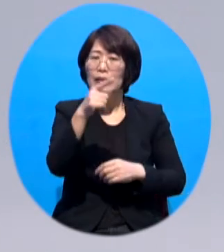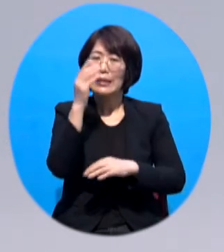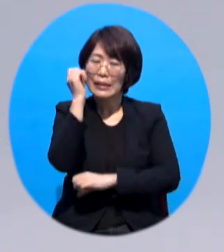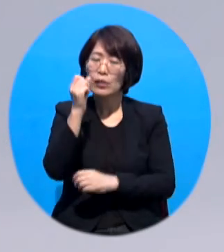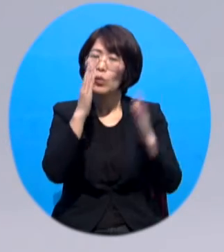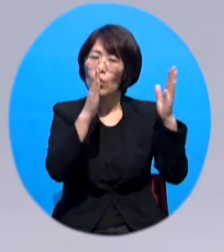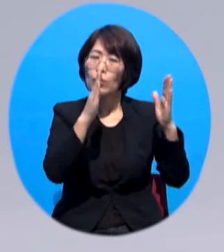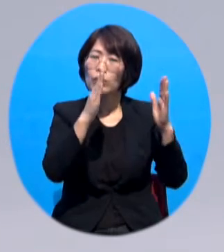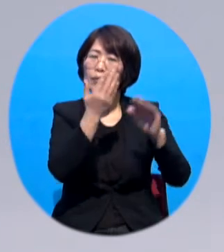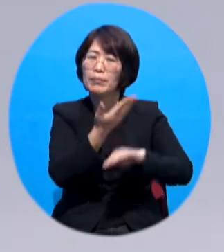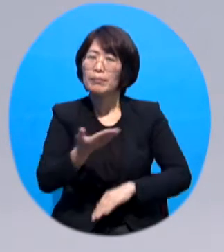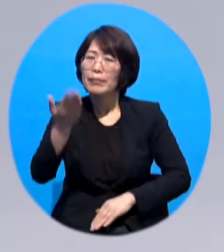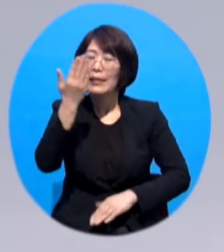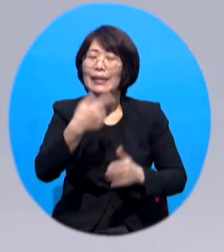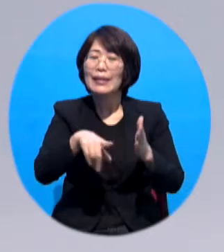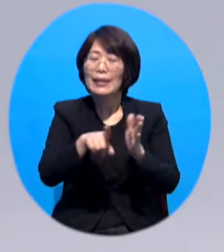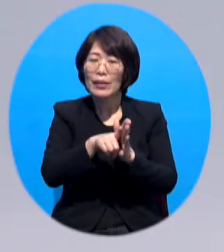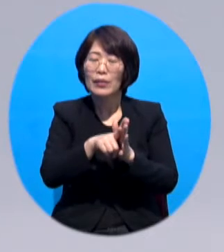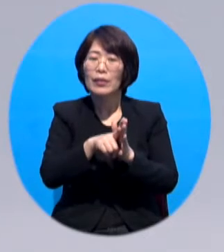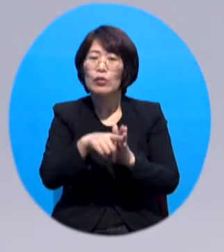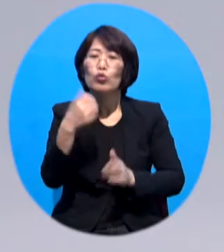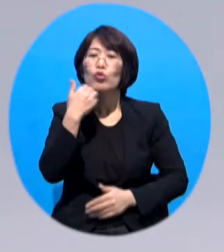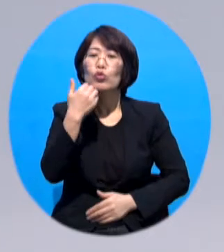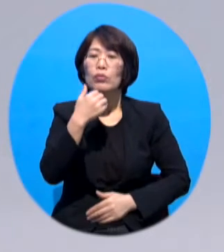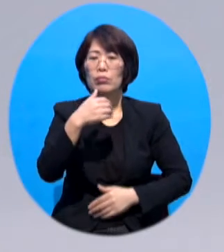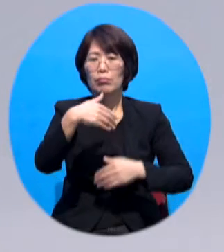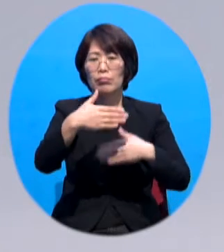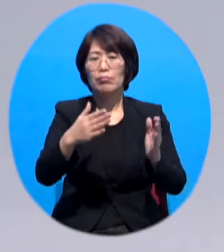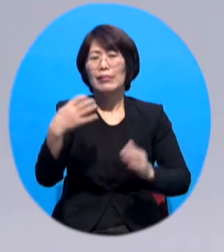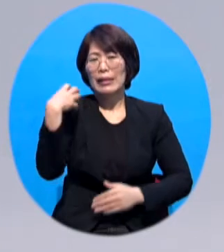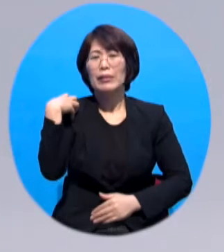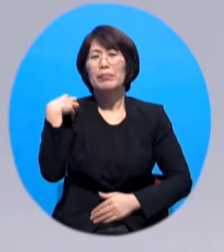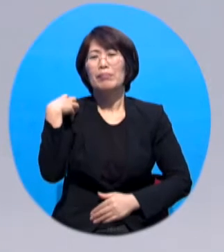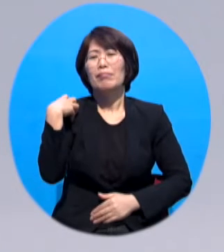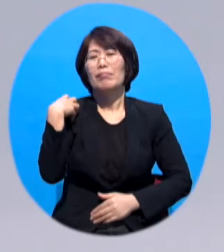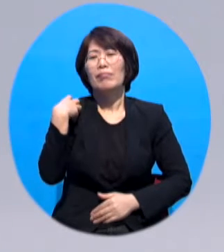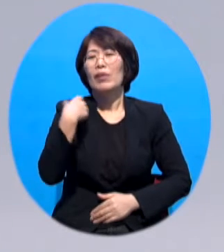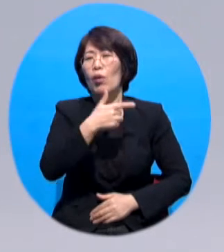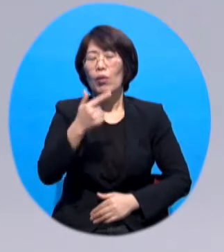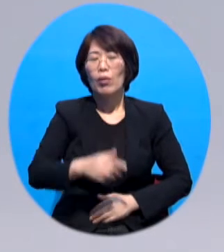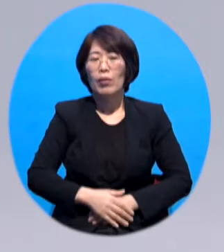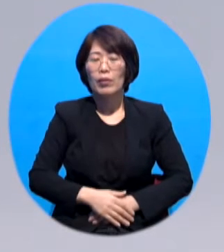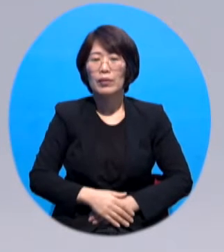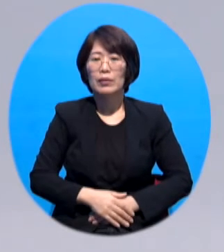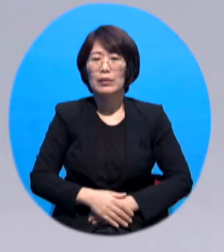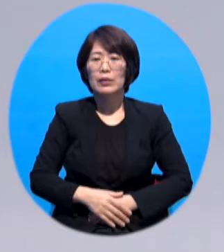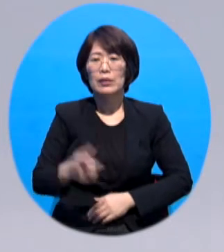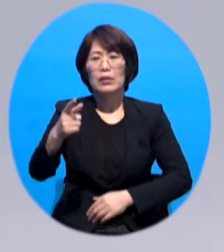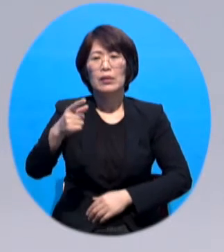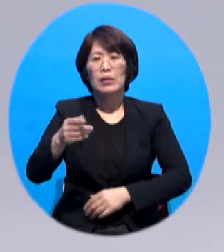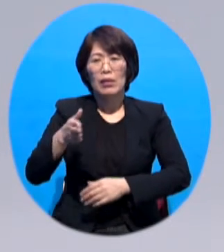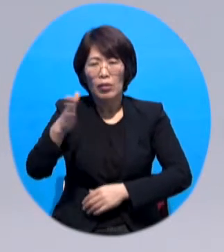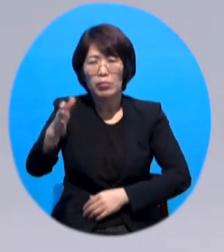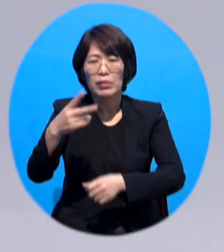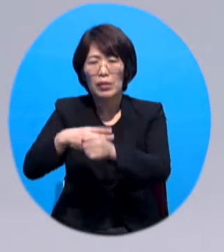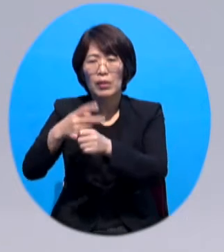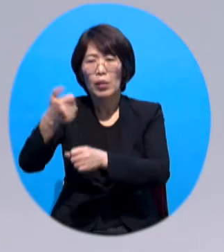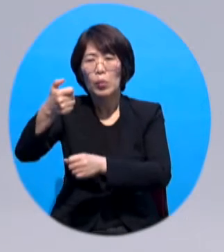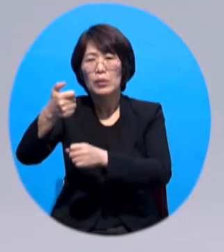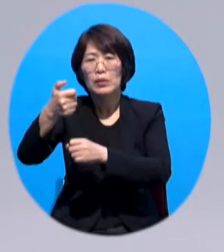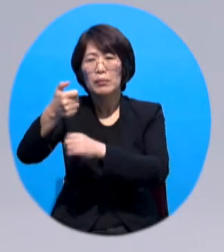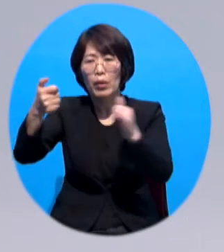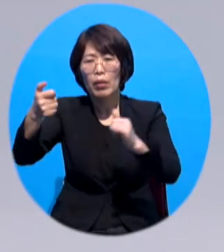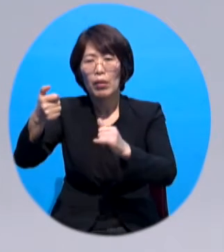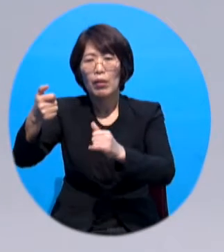학력을 향상시키는 것은 음 다윈의 선생님 들의 몫입니다 기초학력 강사 50명 채용했다 고 5000명